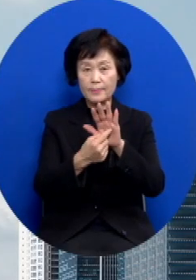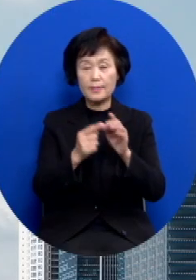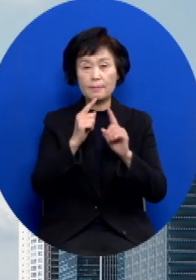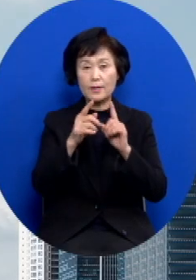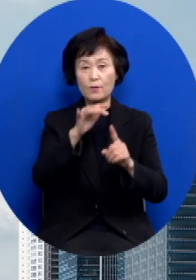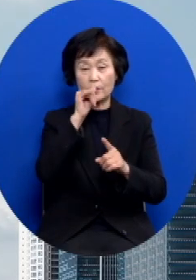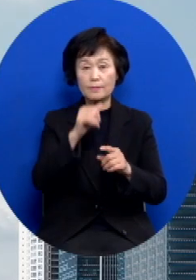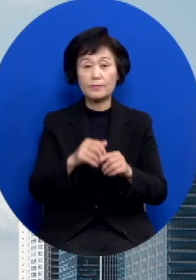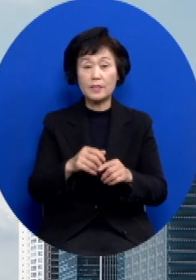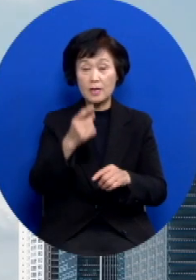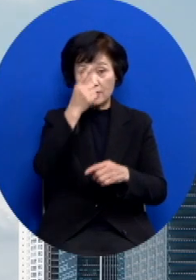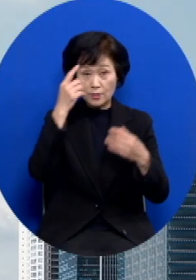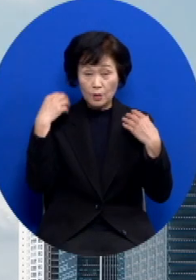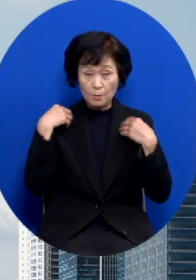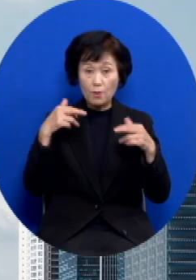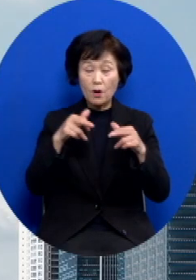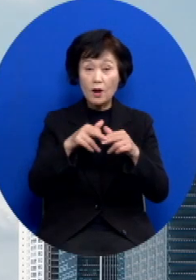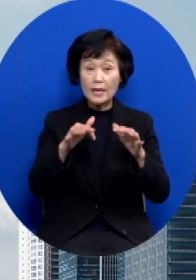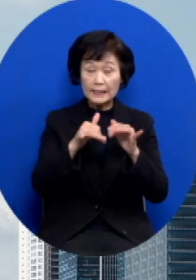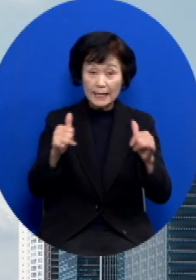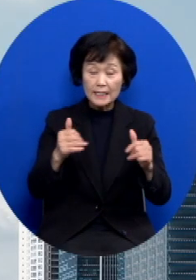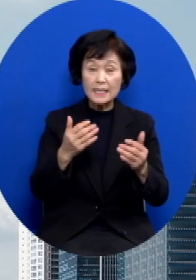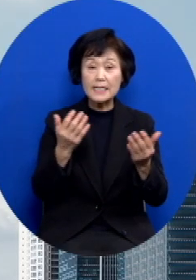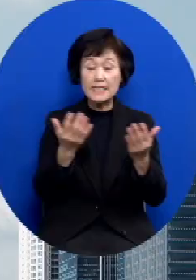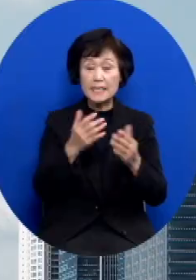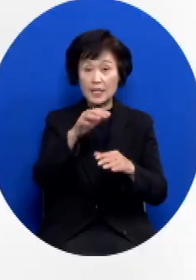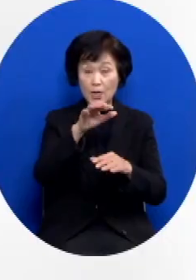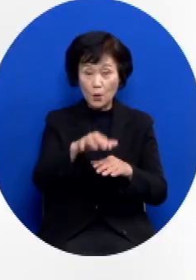정부가 장애인 일자리 사업 대상자를 확대합니다.